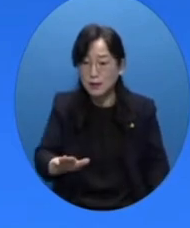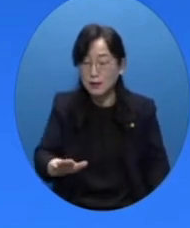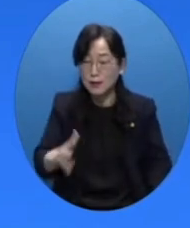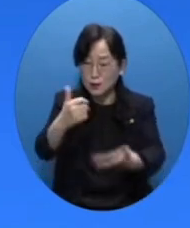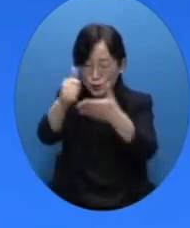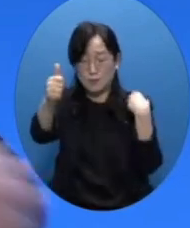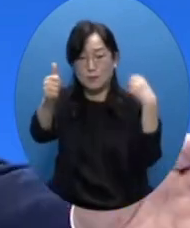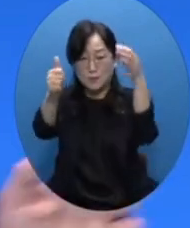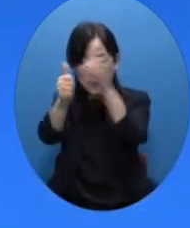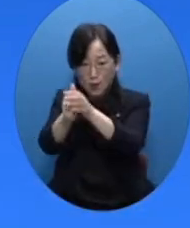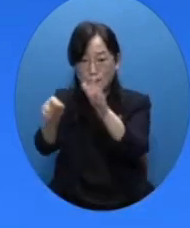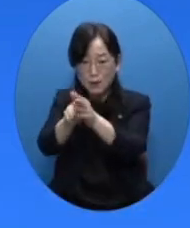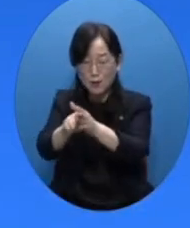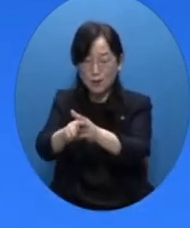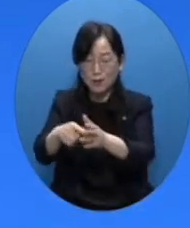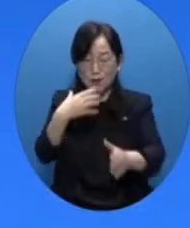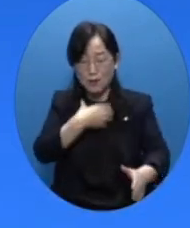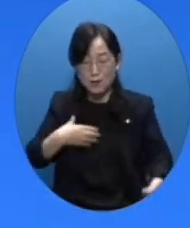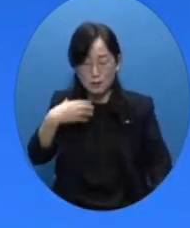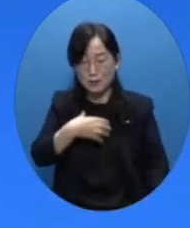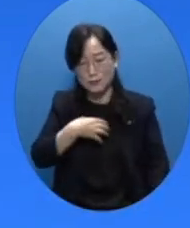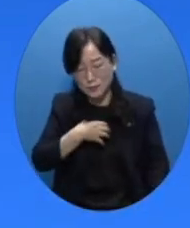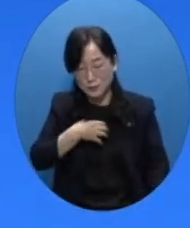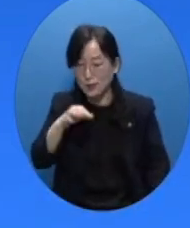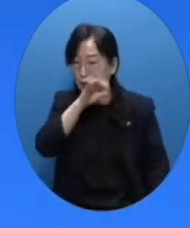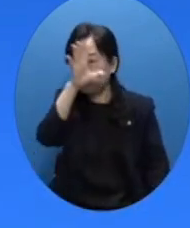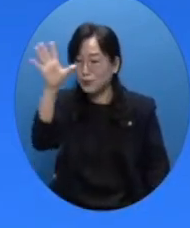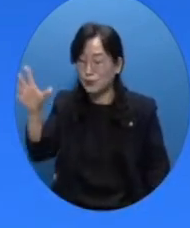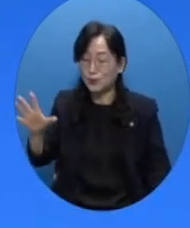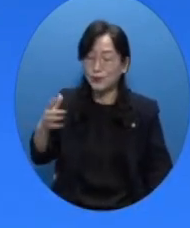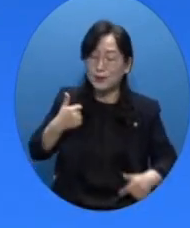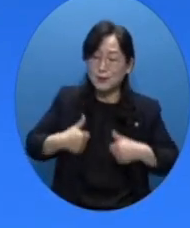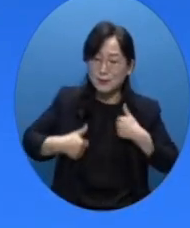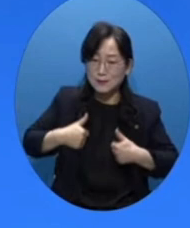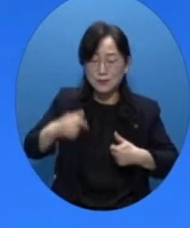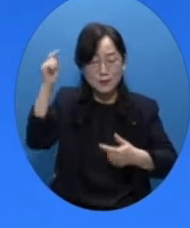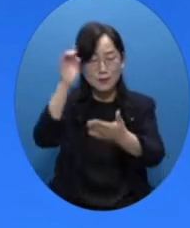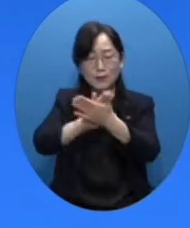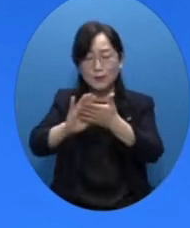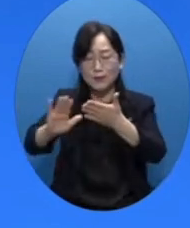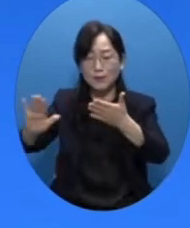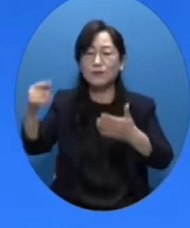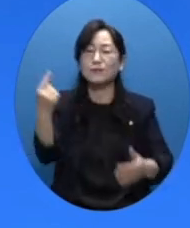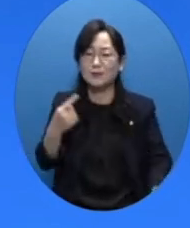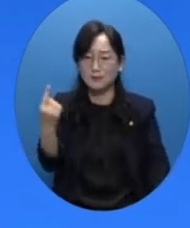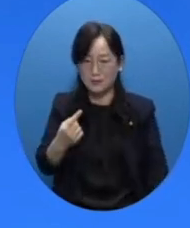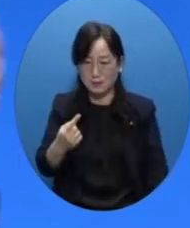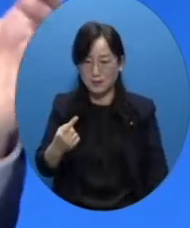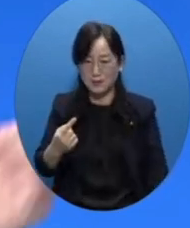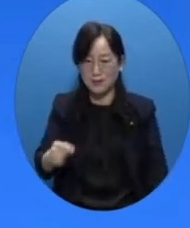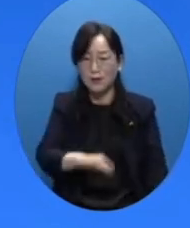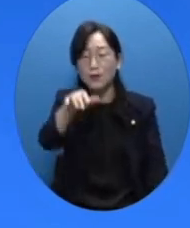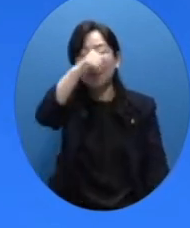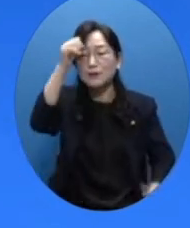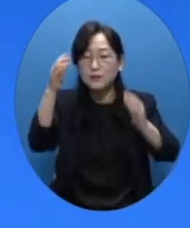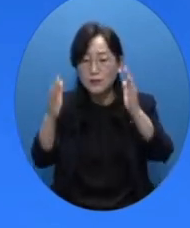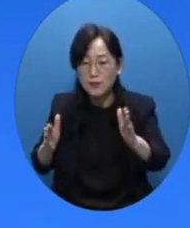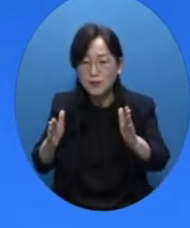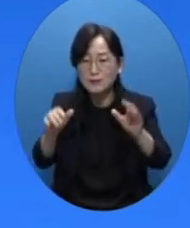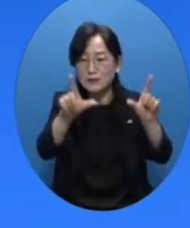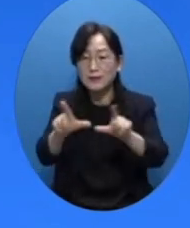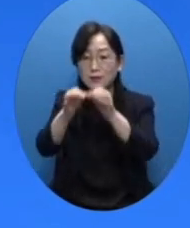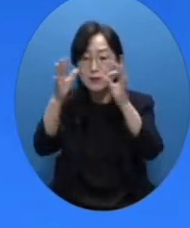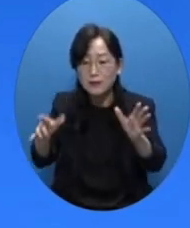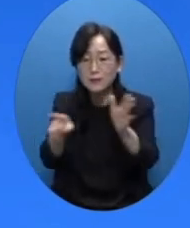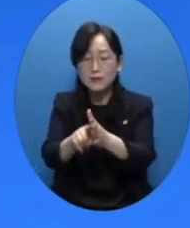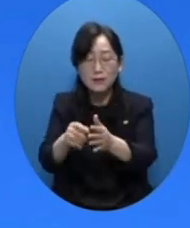그지 거지 따라가고 질문에 기품과 평안함이 우리 막 헌데 넘쳐 나게 되는 것입니다 우리 한번의 사랑을 담 있고 작업